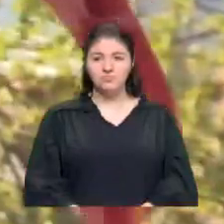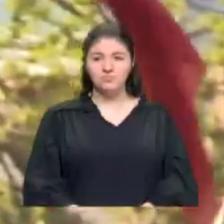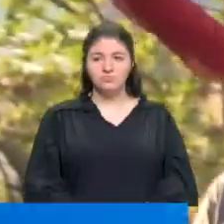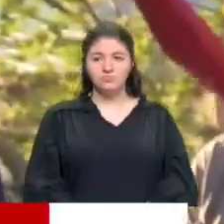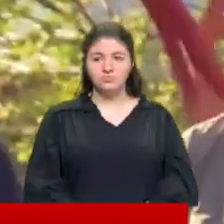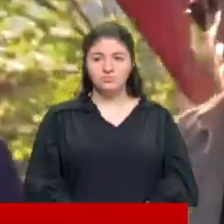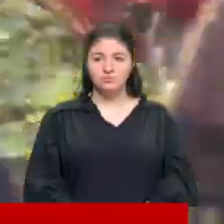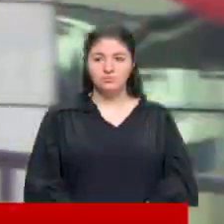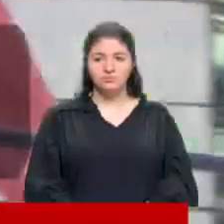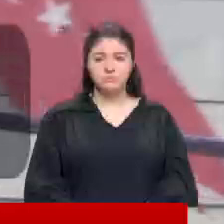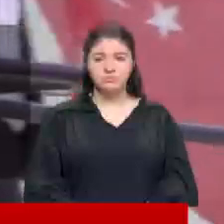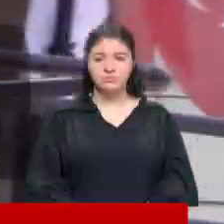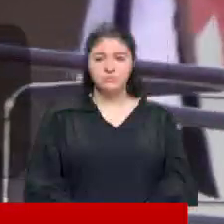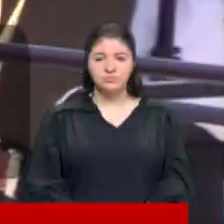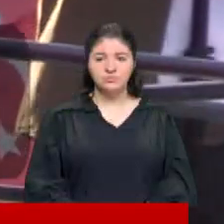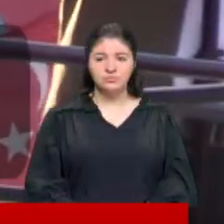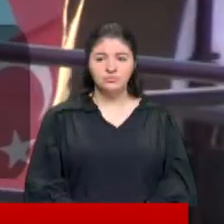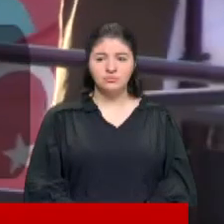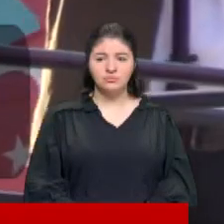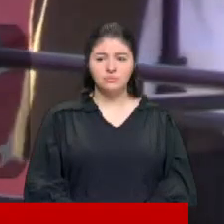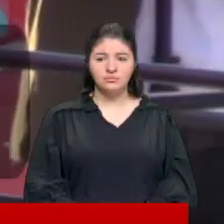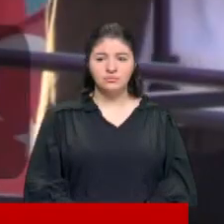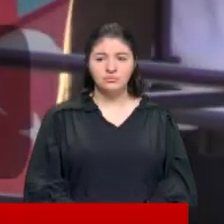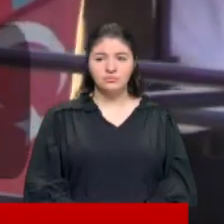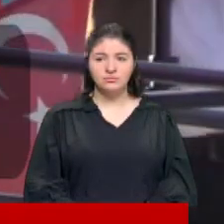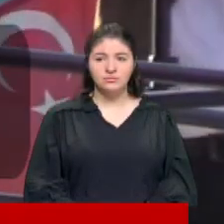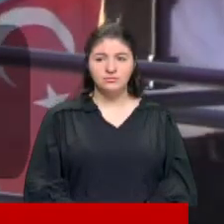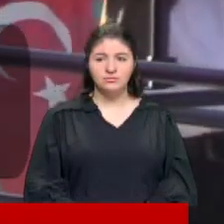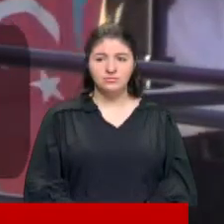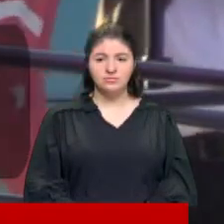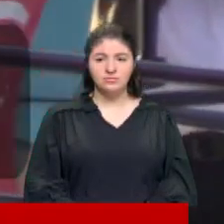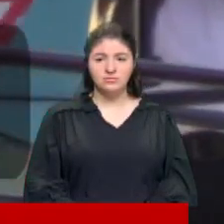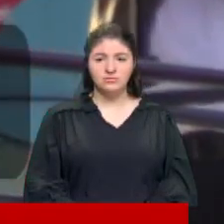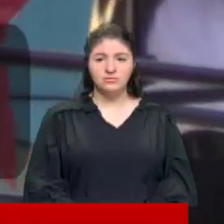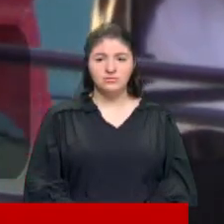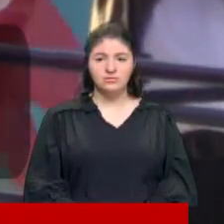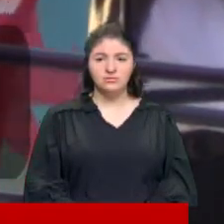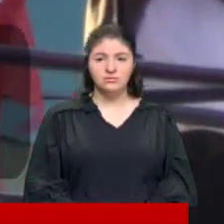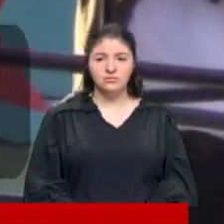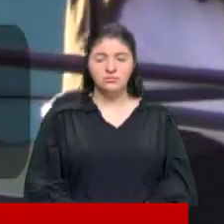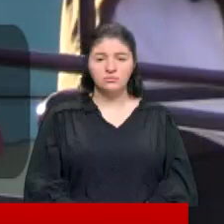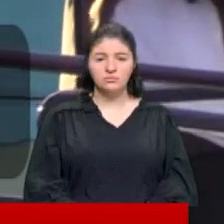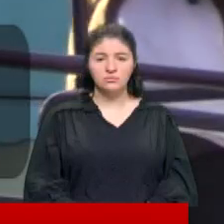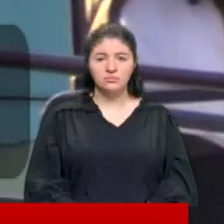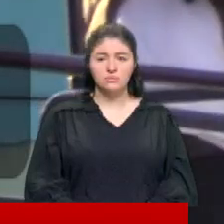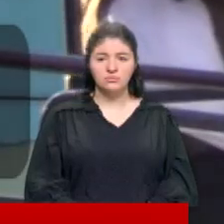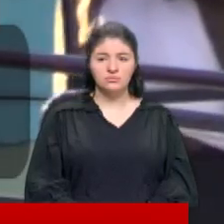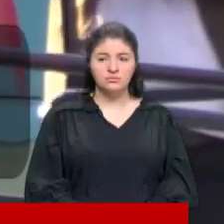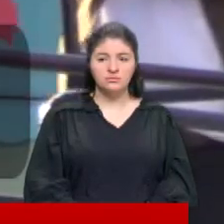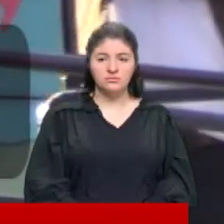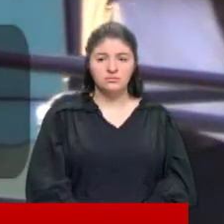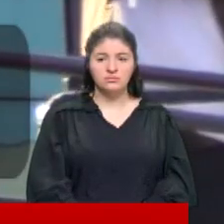çok harika. Bir banka dekontu alıyorlar. İsmi çiziyorlar. Benim adımı